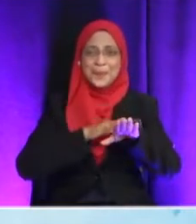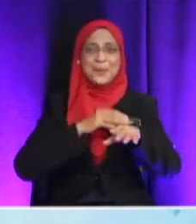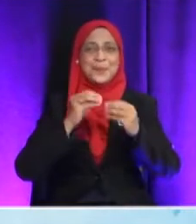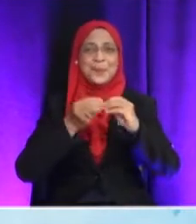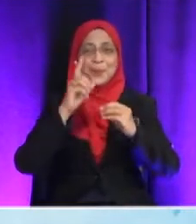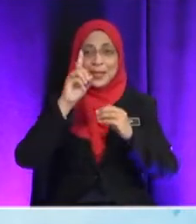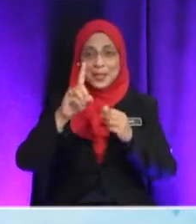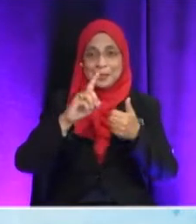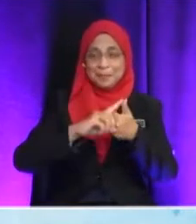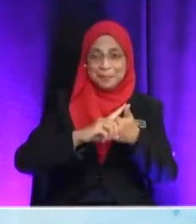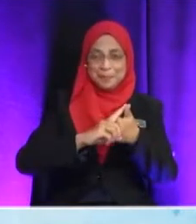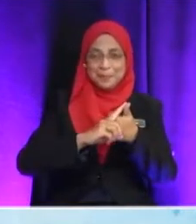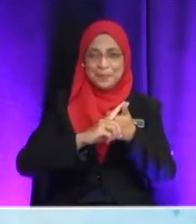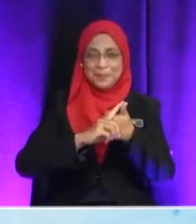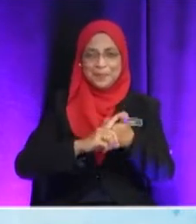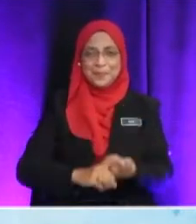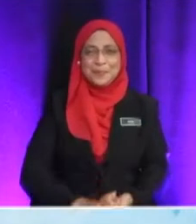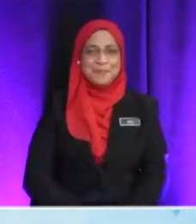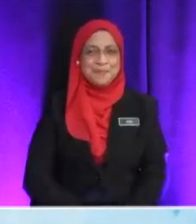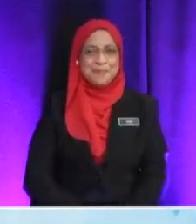Aceh betul